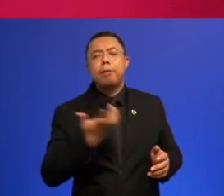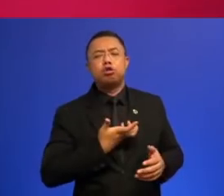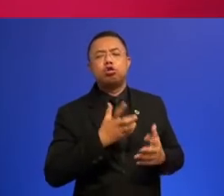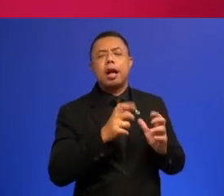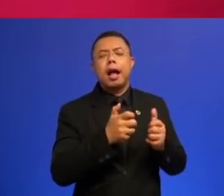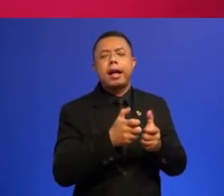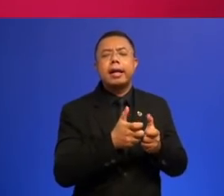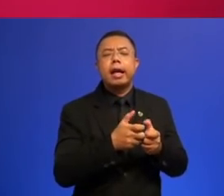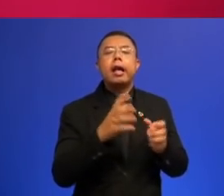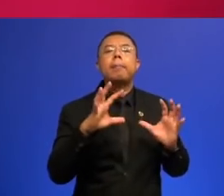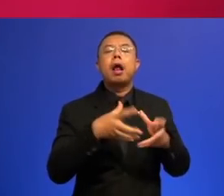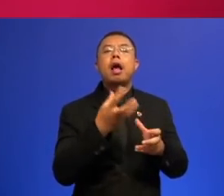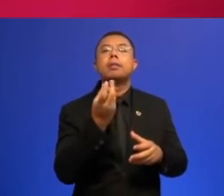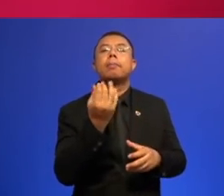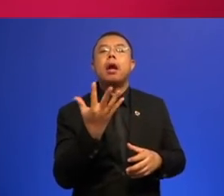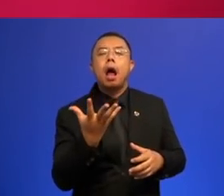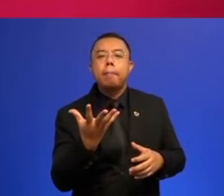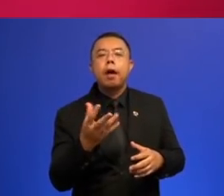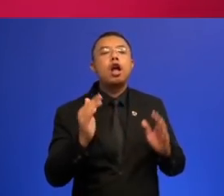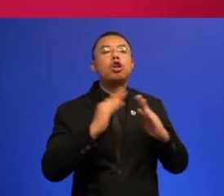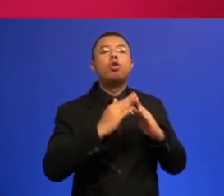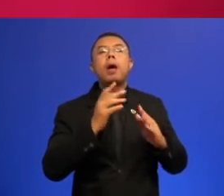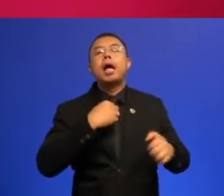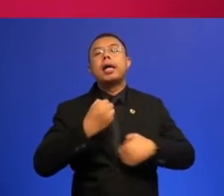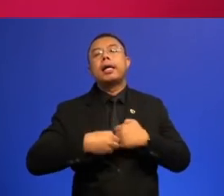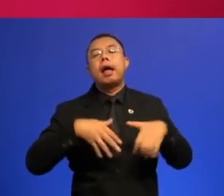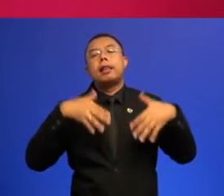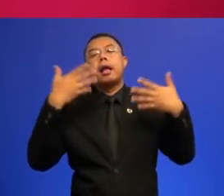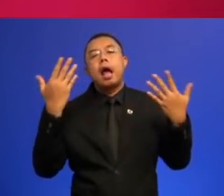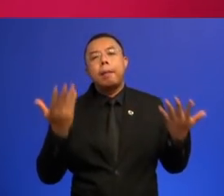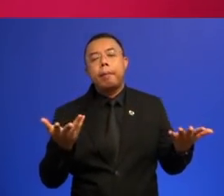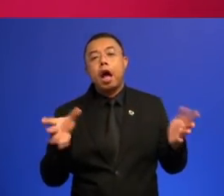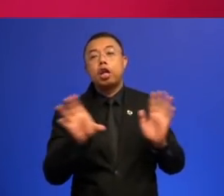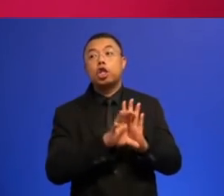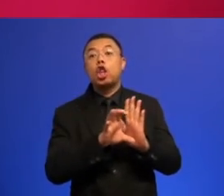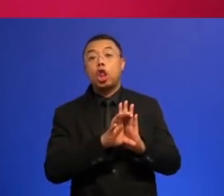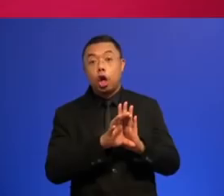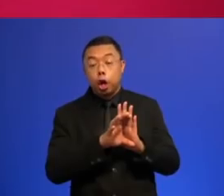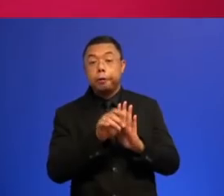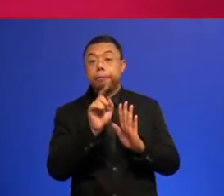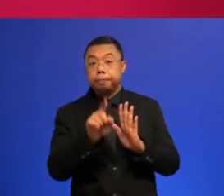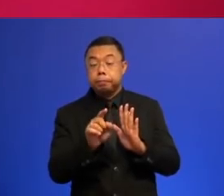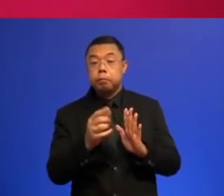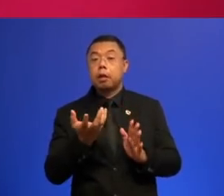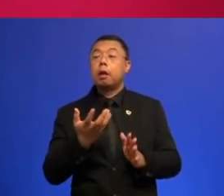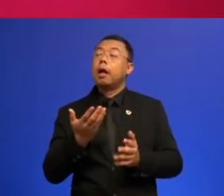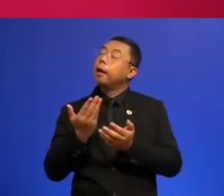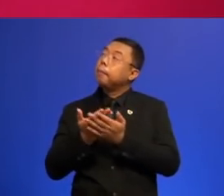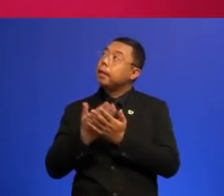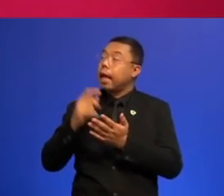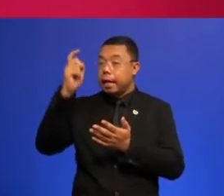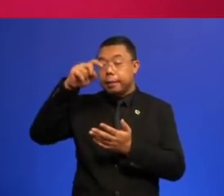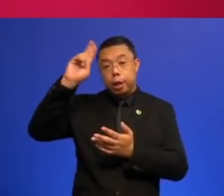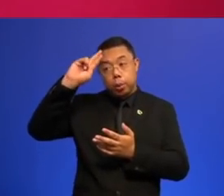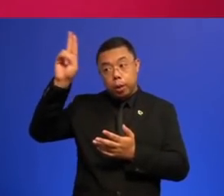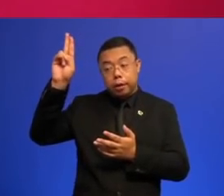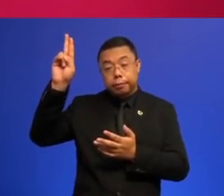game, di kelas berapa. Di rumah ada kegiatan apa, misalnya nih, minta hikmat Tuhan ya tentunya